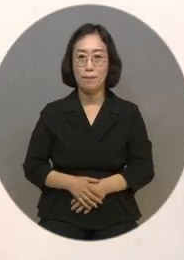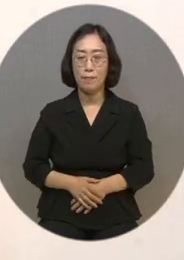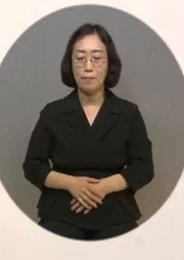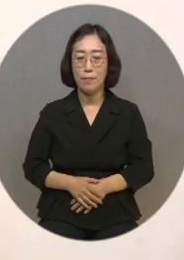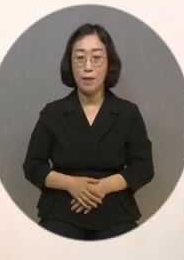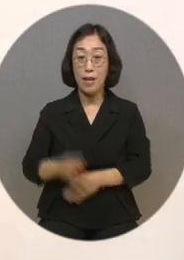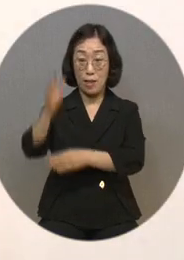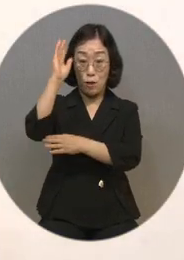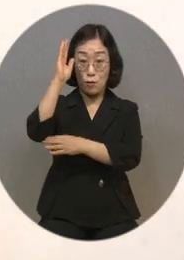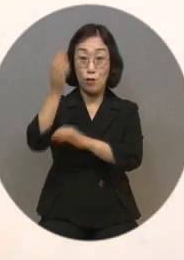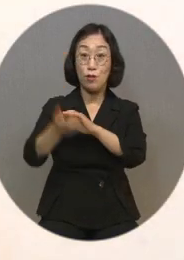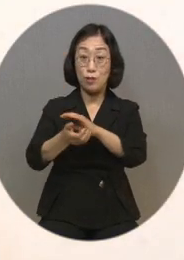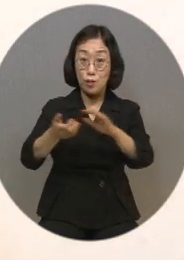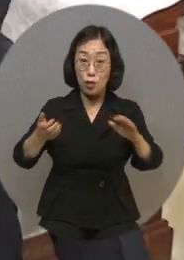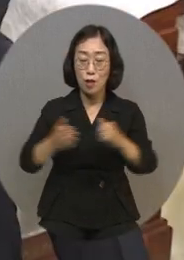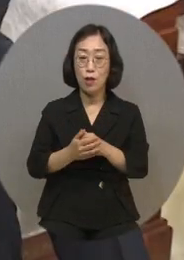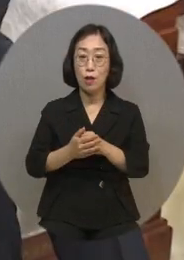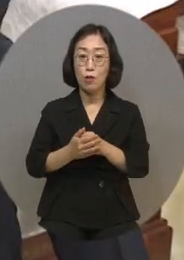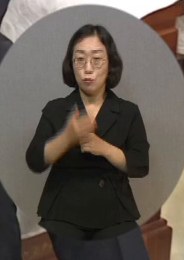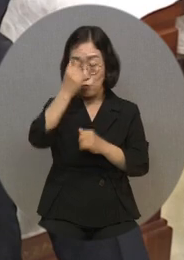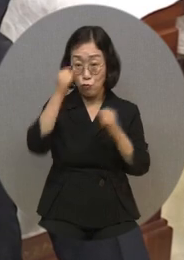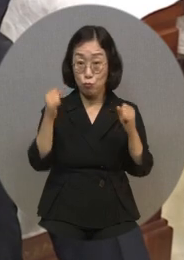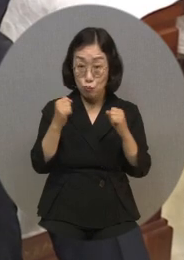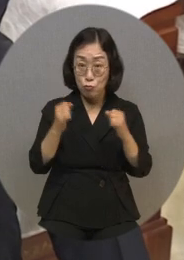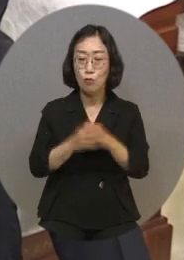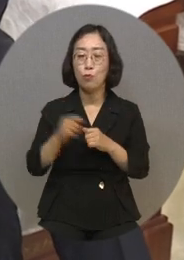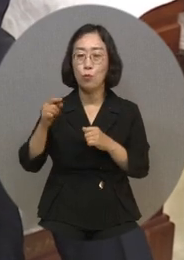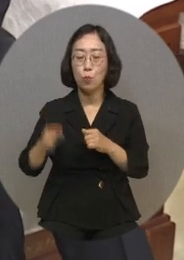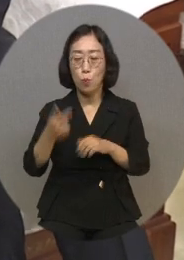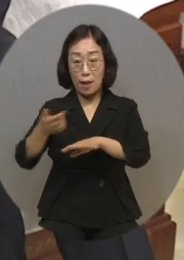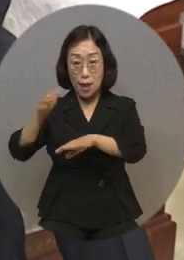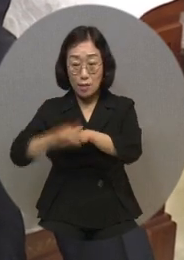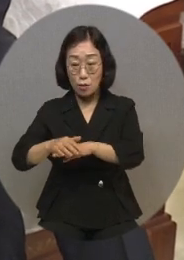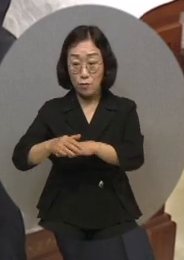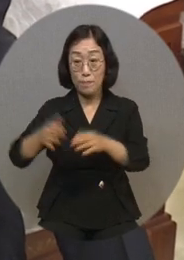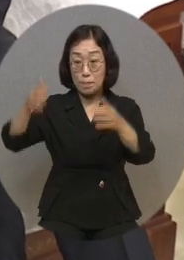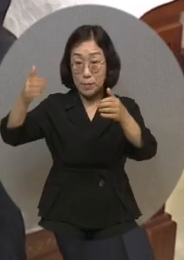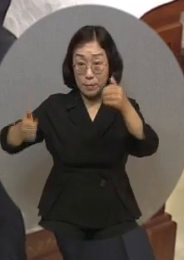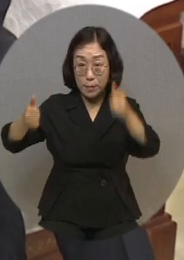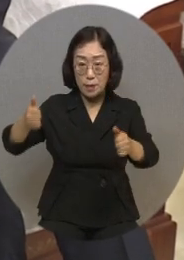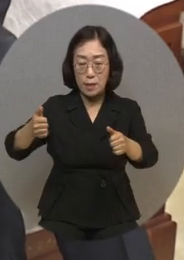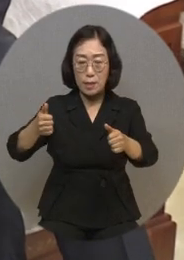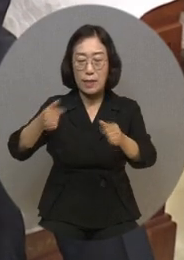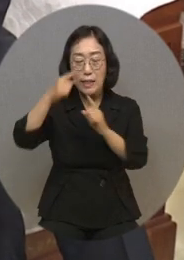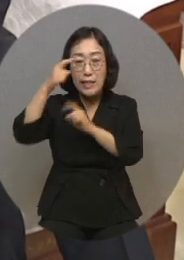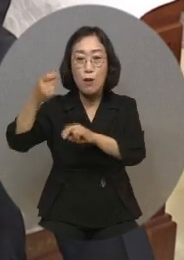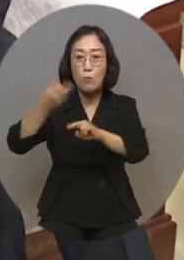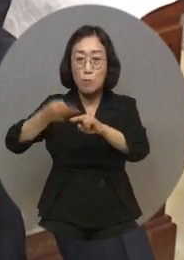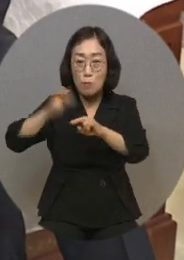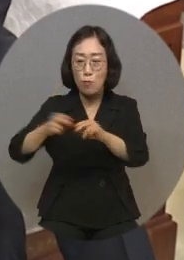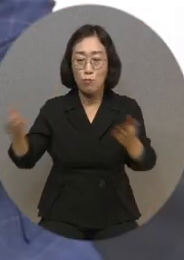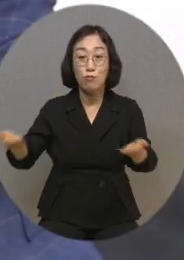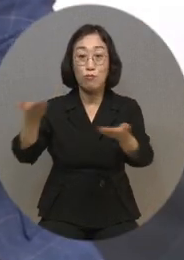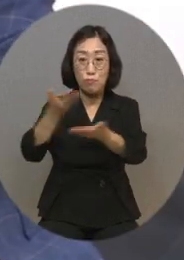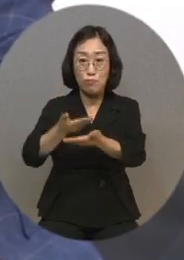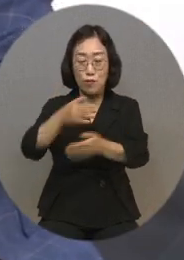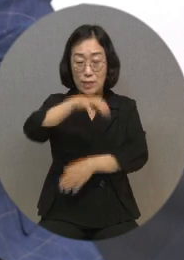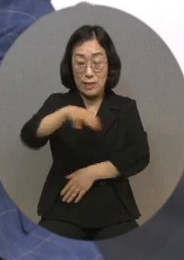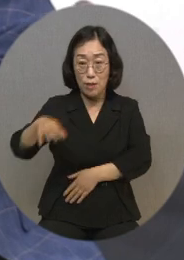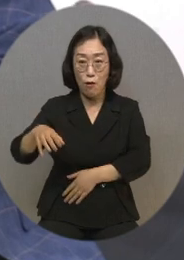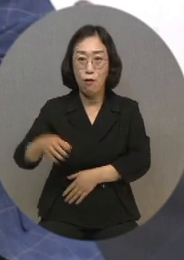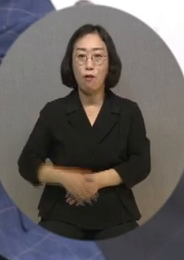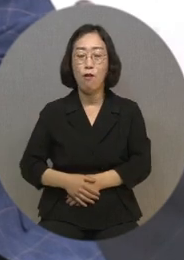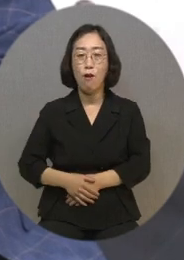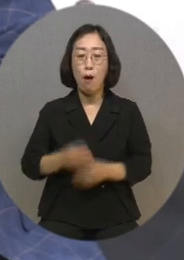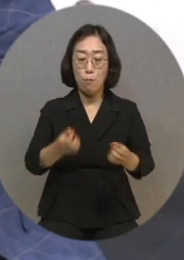특강에 앞서 김영환 충북지사와 이장우 대전시장은 상호 기념품을 교환하며 각 지역 대표